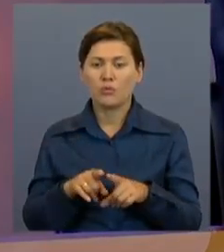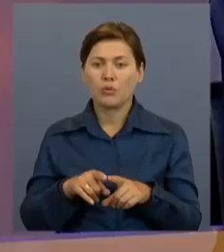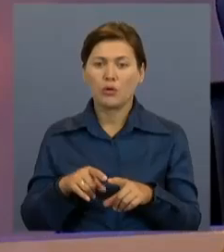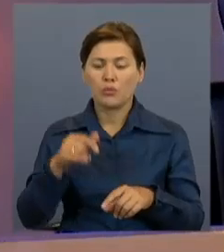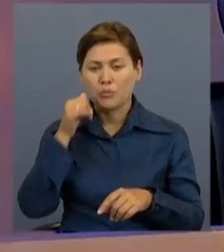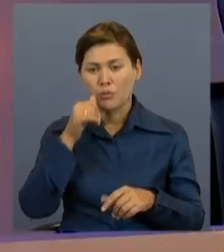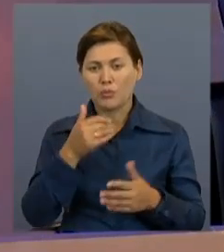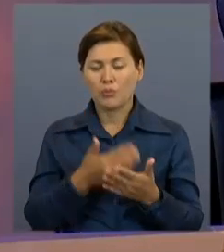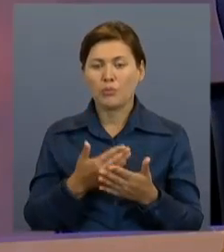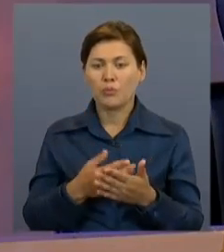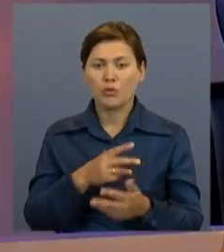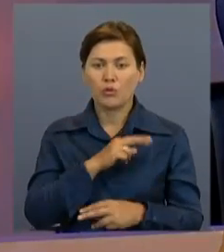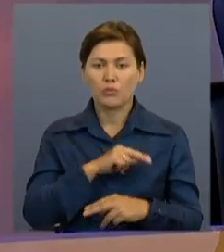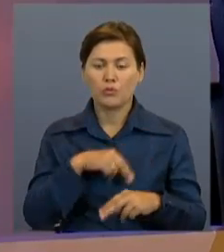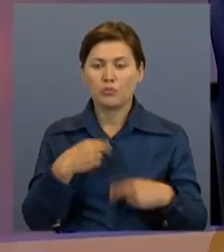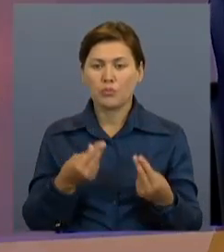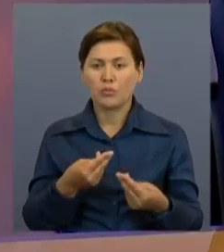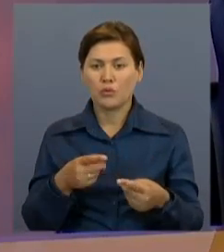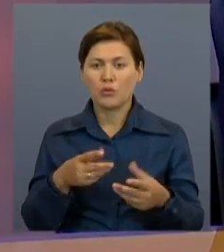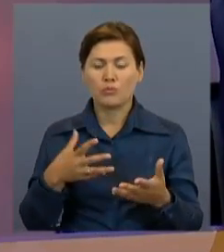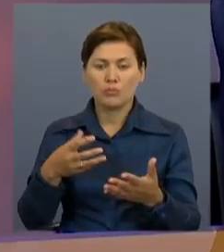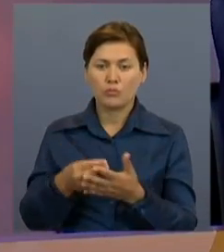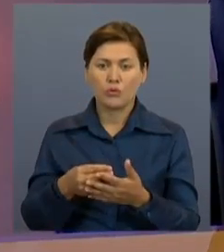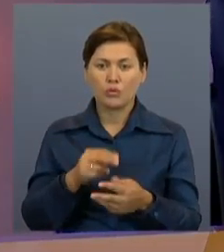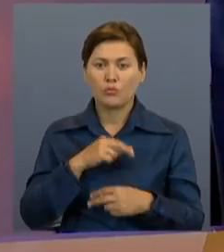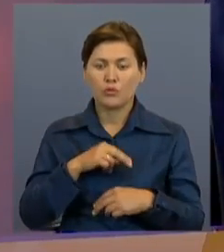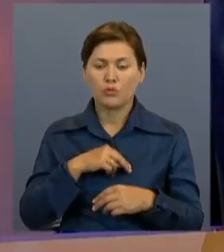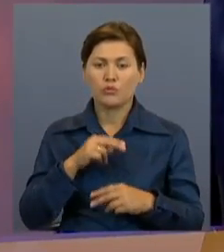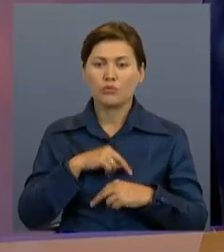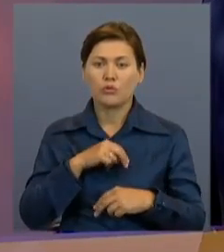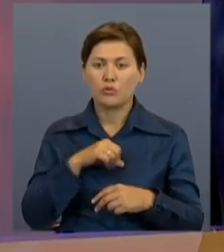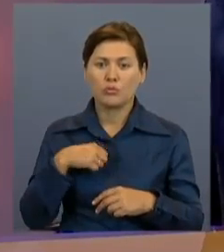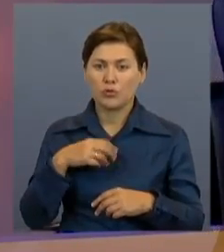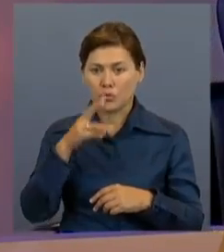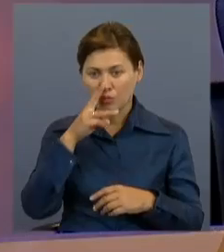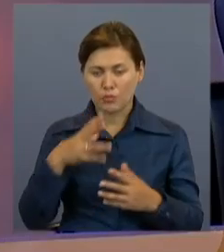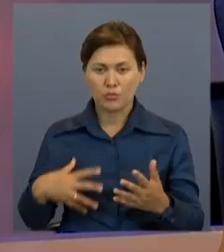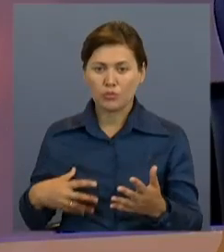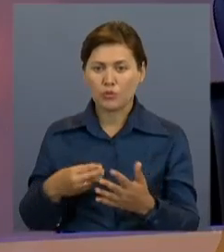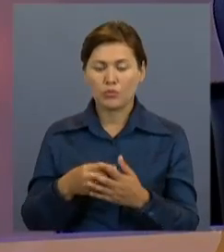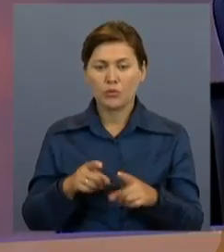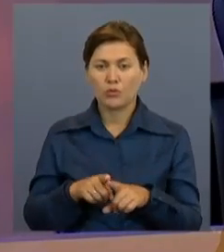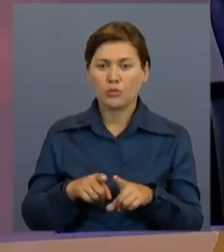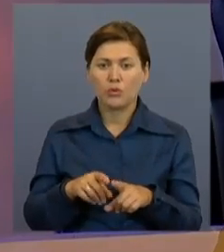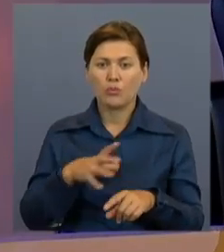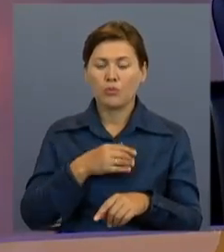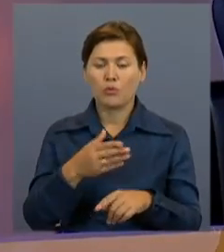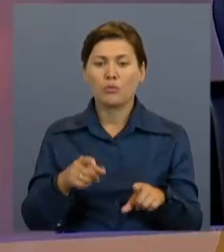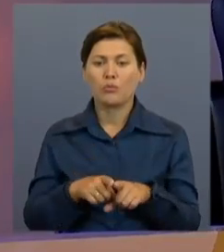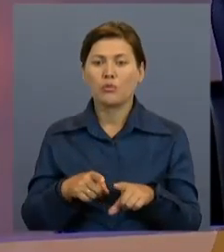ертең жұмыс берушілер жарна төлегеннен кейін өзінің жұмысшысына, жұмысшы өзінің жалақысынан төлегеннен кейін ертең олар